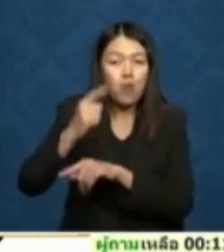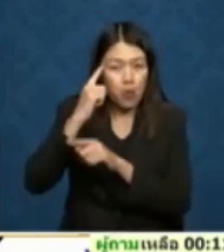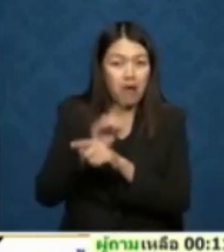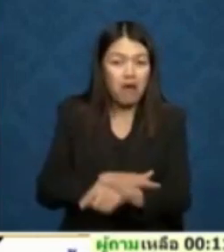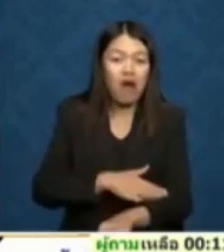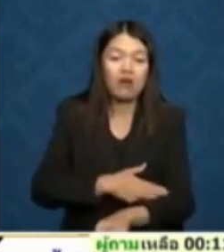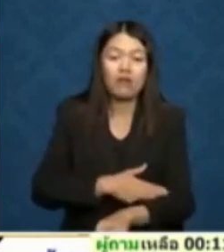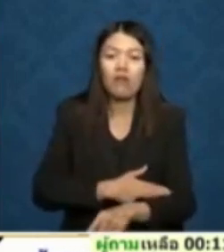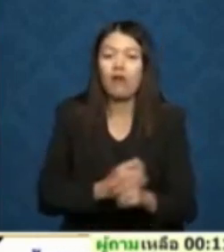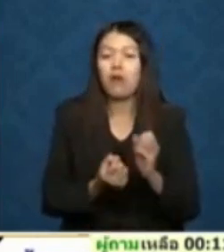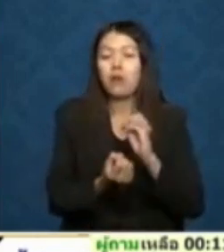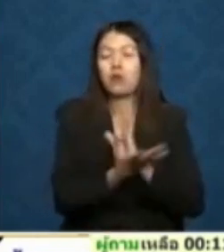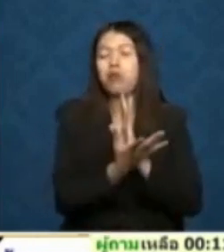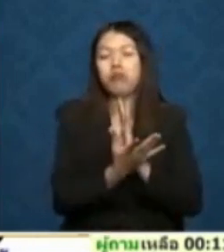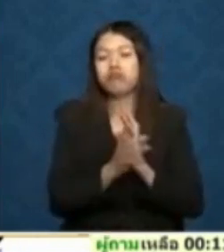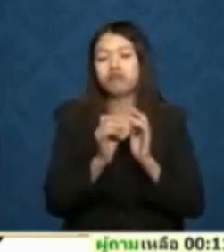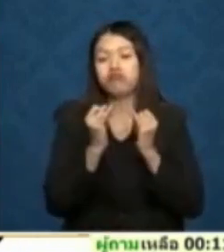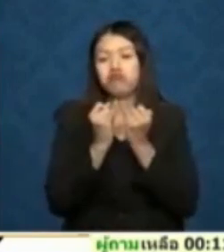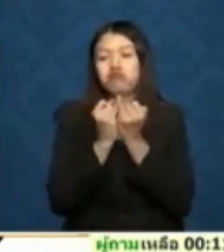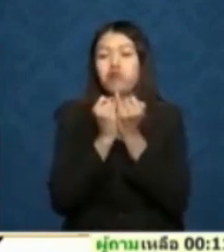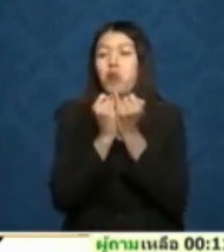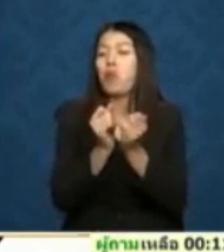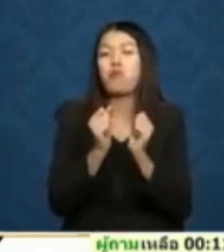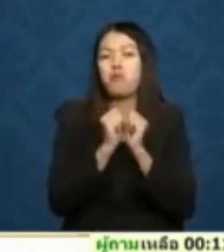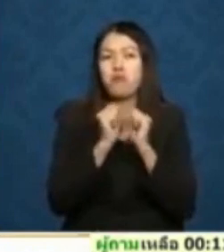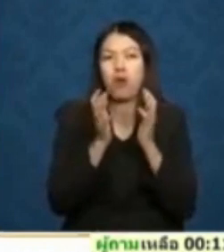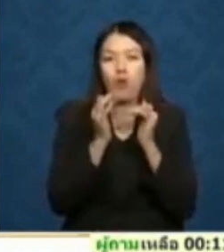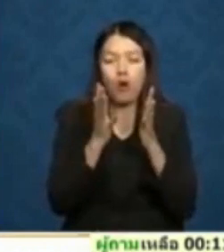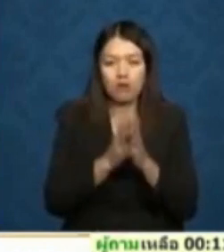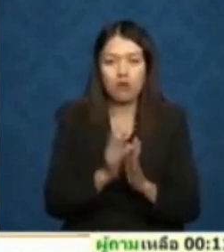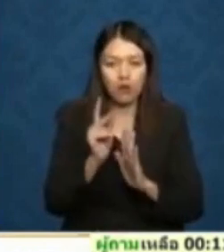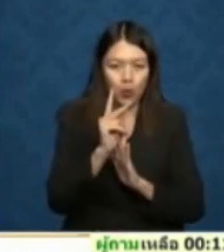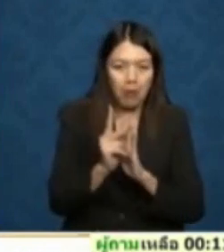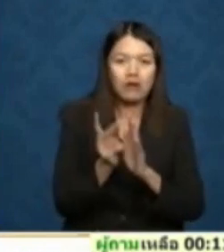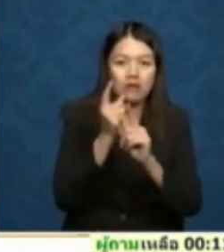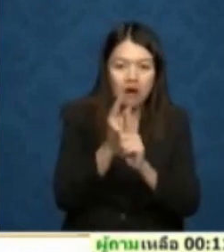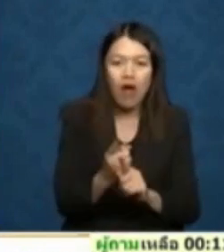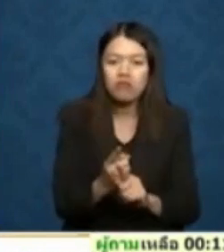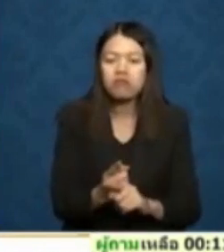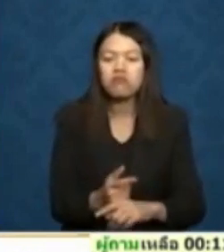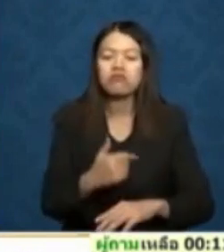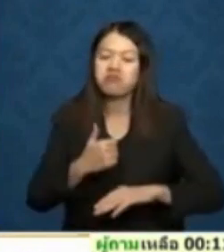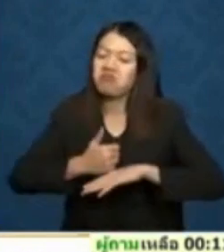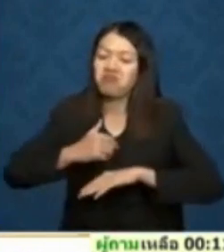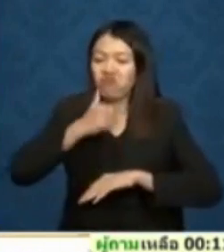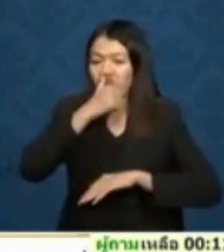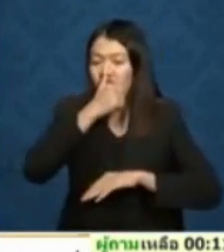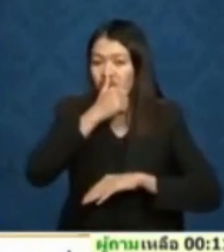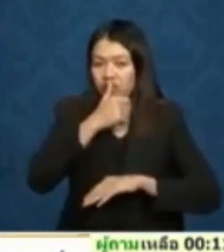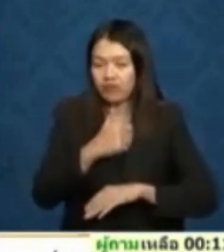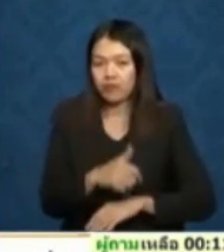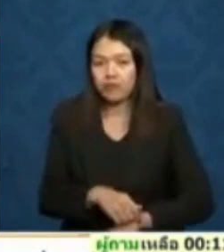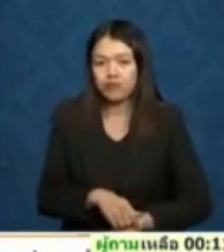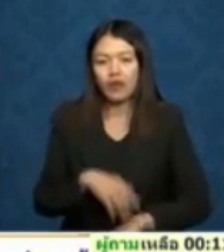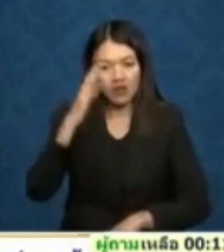ดๆเกิดขึ้นก็จะใช้ความสนิทสนมมาบิดเบือนข้อเท็จจริงและหลักกฎหมายการทำตัวเป็นอภิสิทธิ์ชนก็เกิดขึ้นไม่ได้เลยหาก